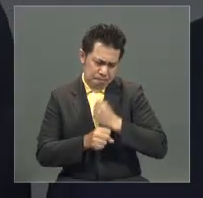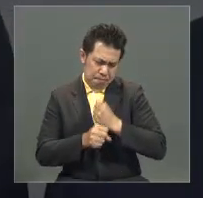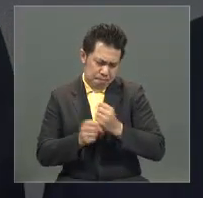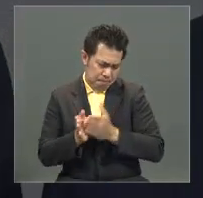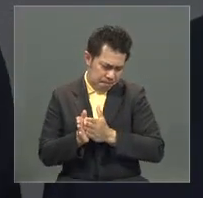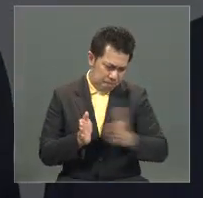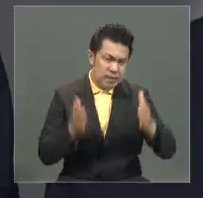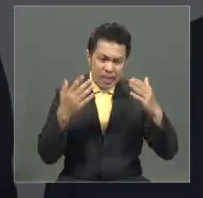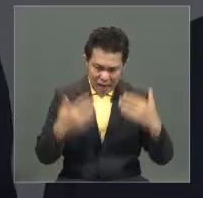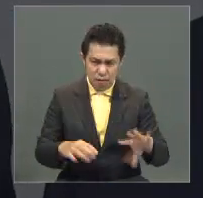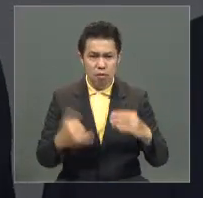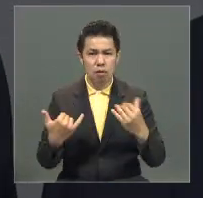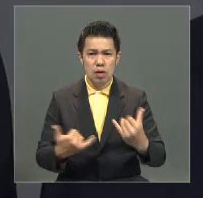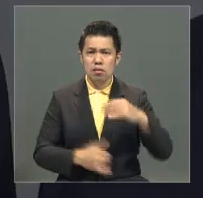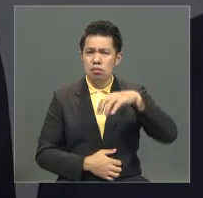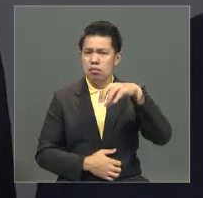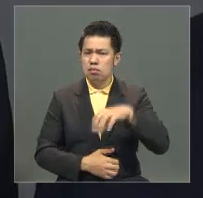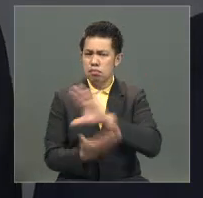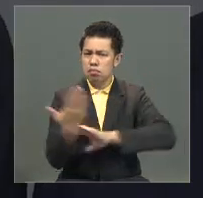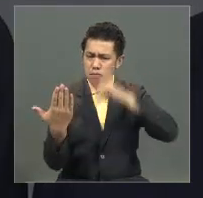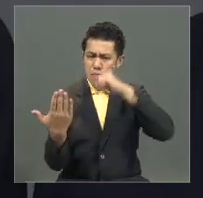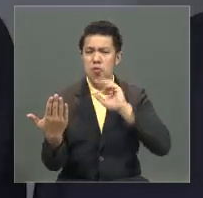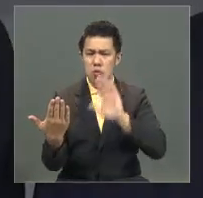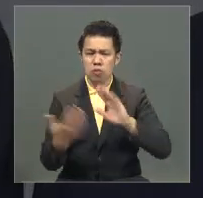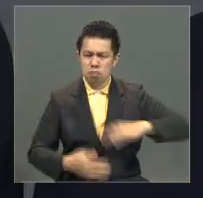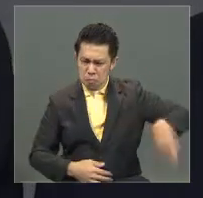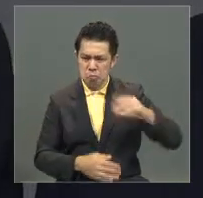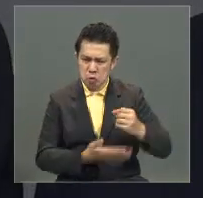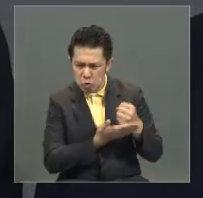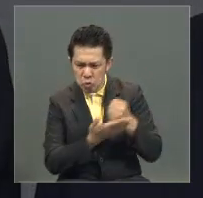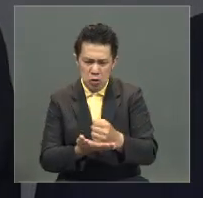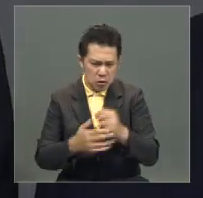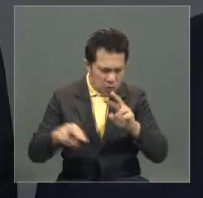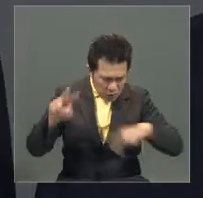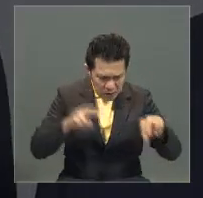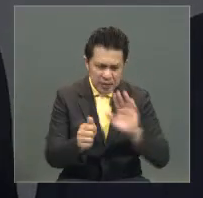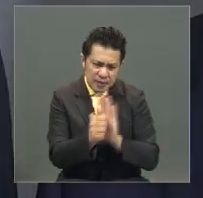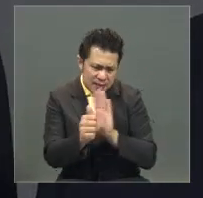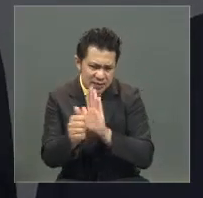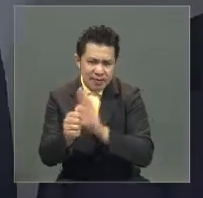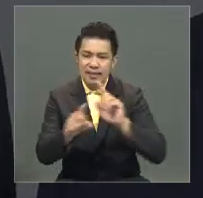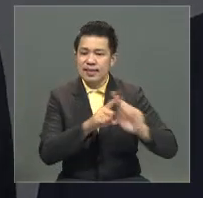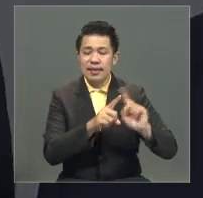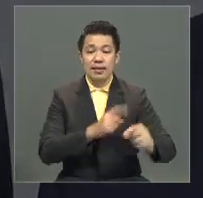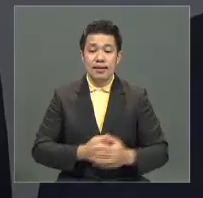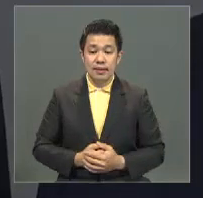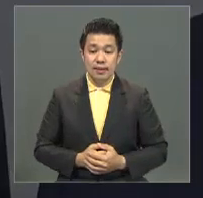วันนี้สถานการณ์บ้านเมืองพวกเราก็ต้องช่วยกันดูแลประคับประคองนะครับ